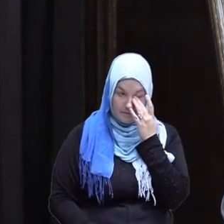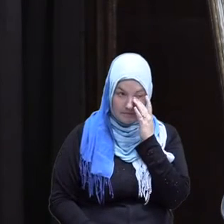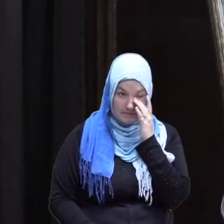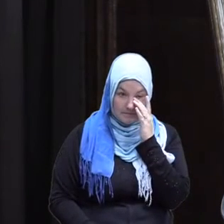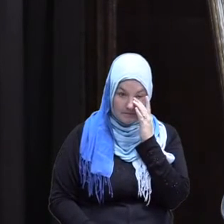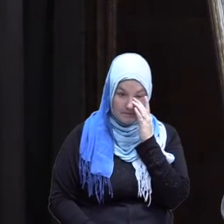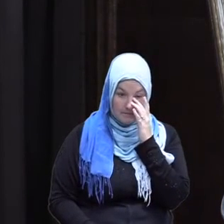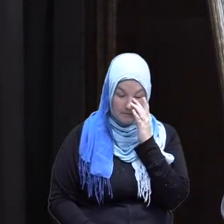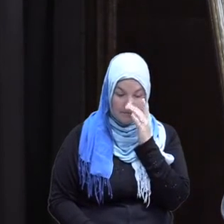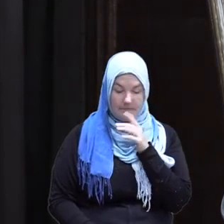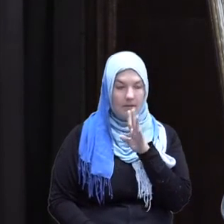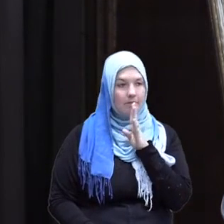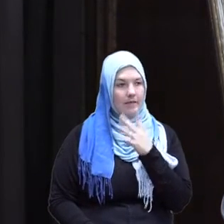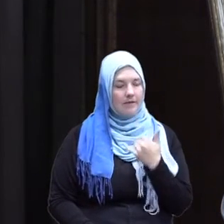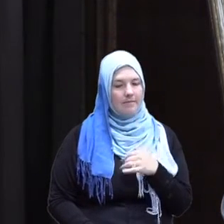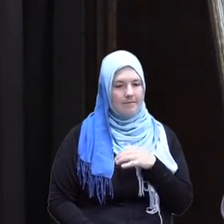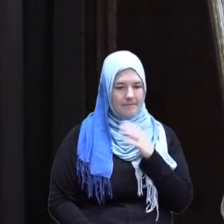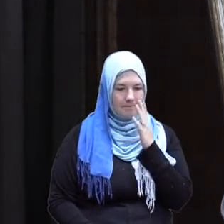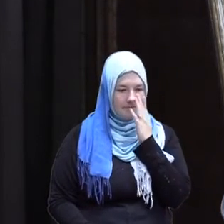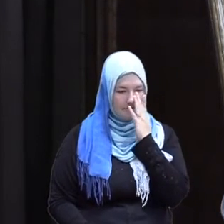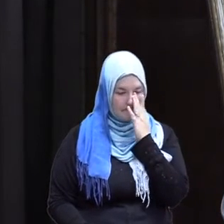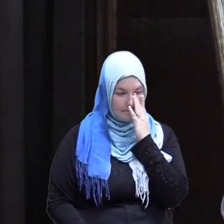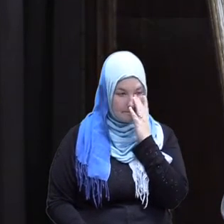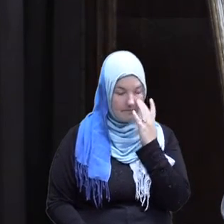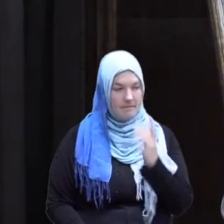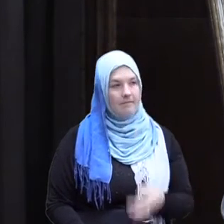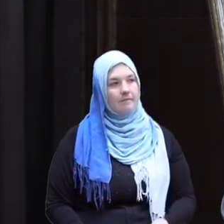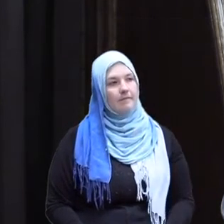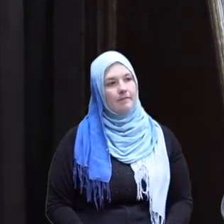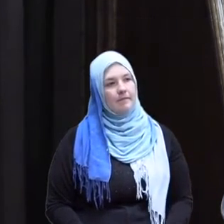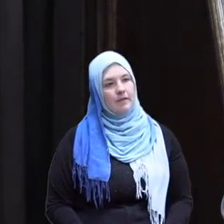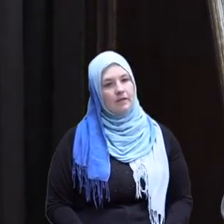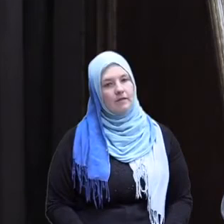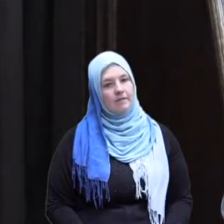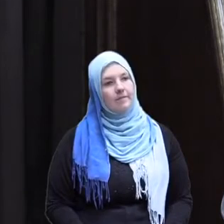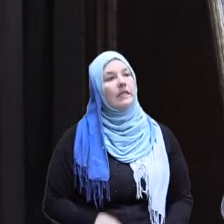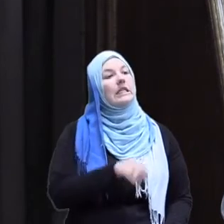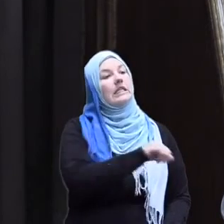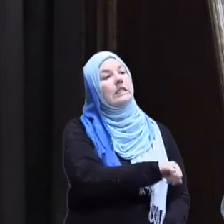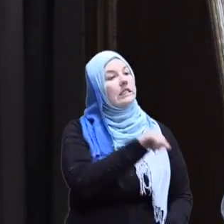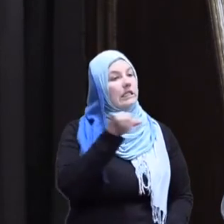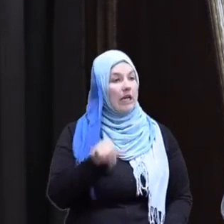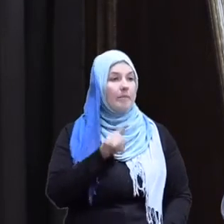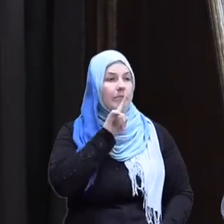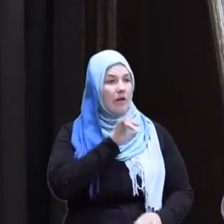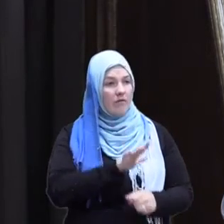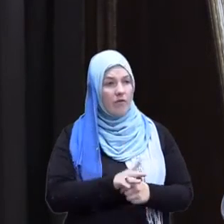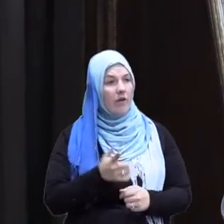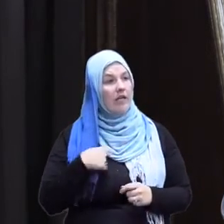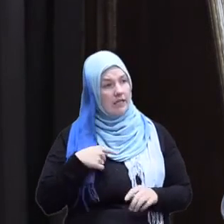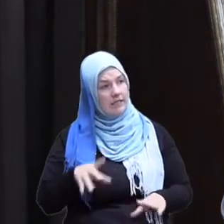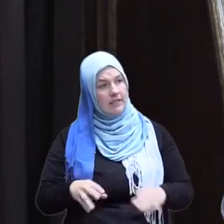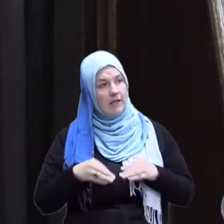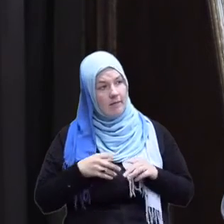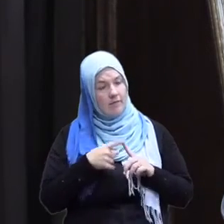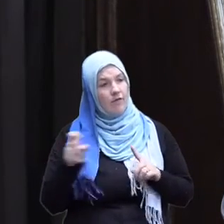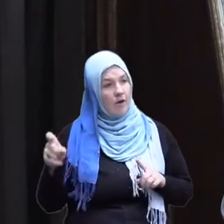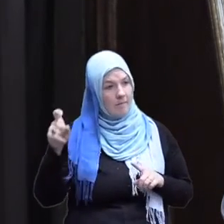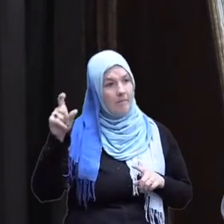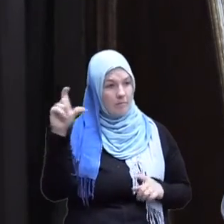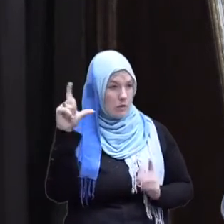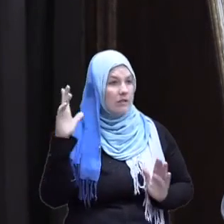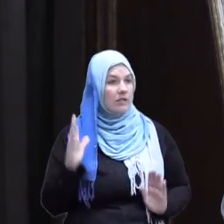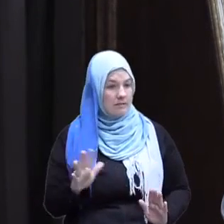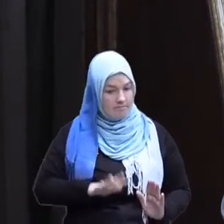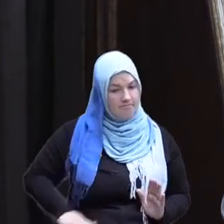إِسْرَائِيلَ لَا تَعْبُدُونَ إِلَّا اللَّهِ. The same covenant He has taken from us. وَقَضَى رَبُّكَ